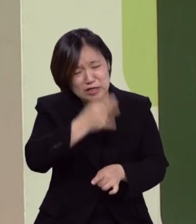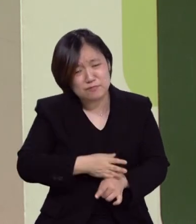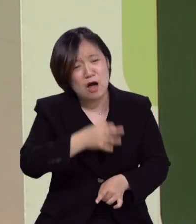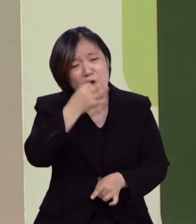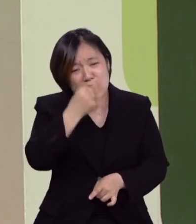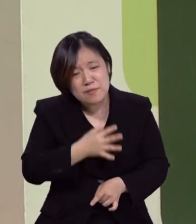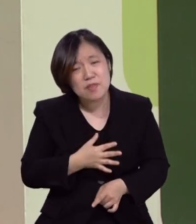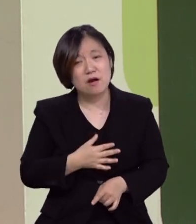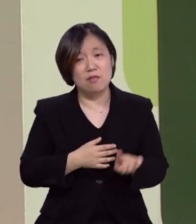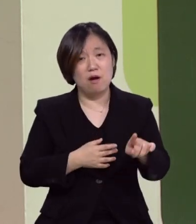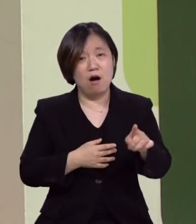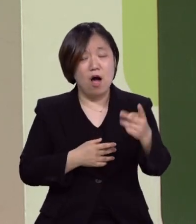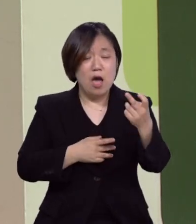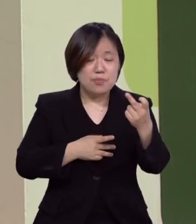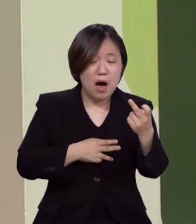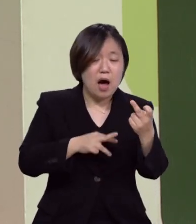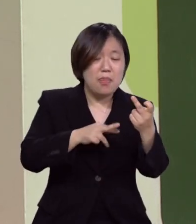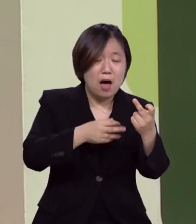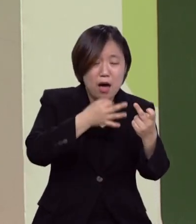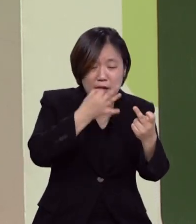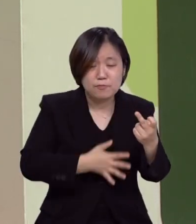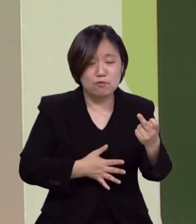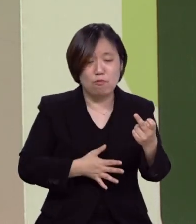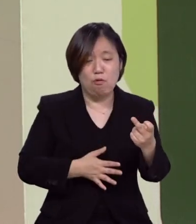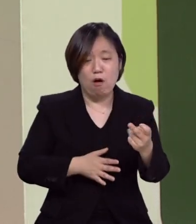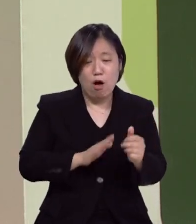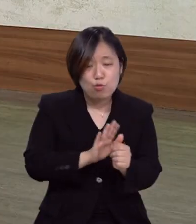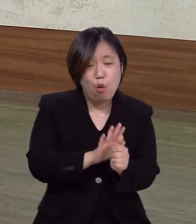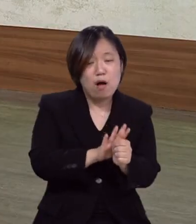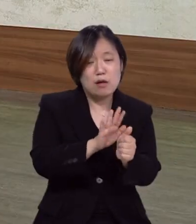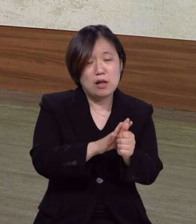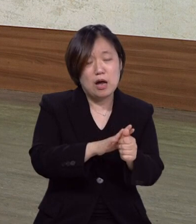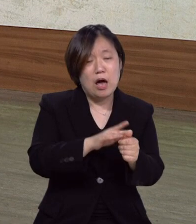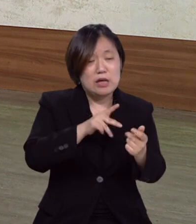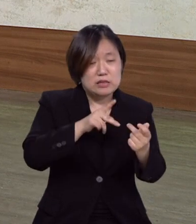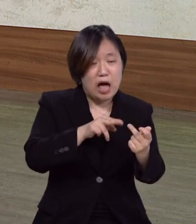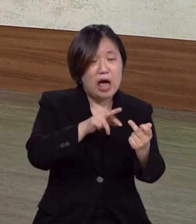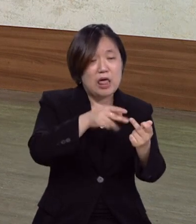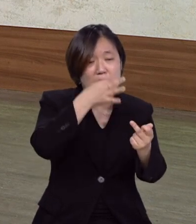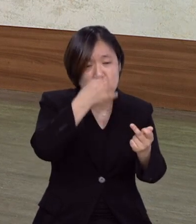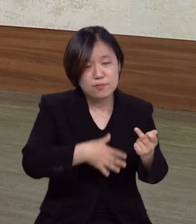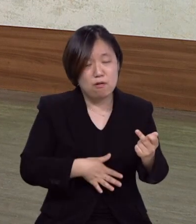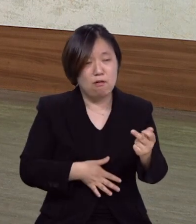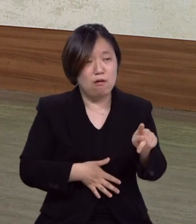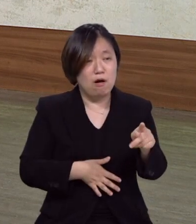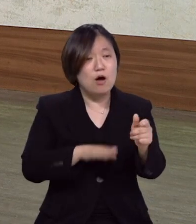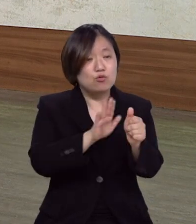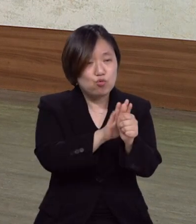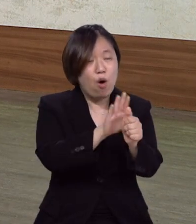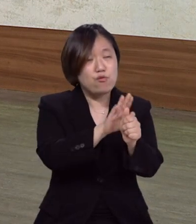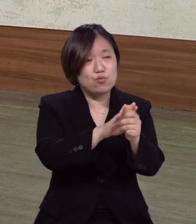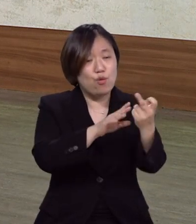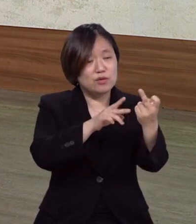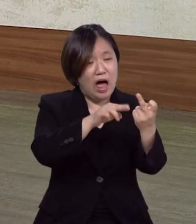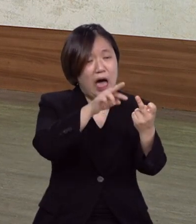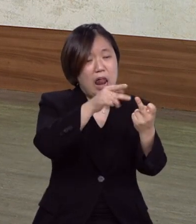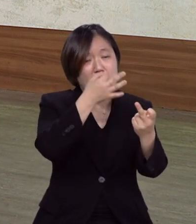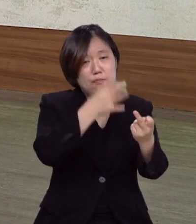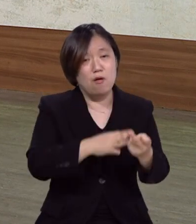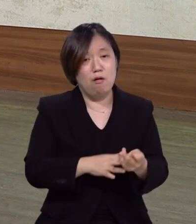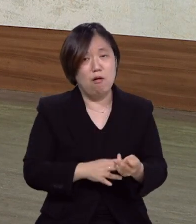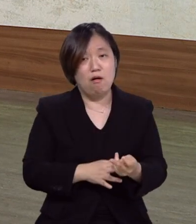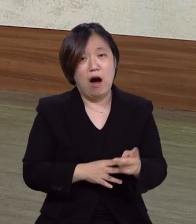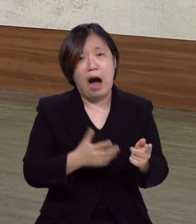힘들어서 사형 스님들 세 분이 도와주셔 가지고 몇 시간만에 겨우 올라왔는데 성찰스님께서